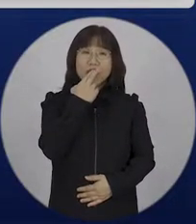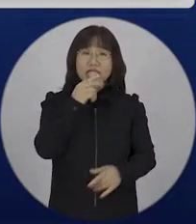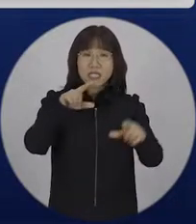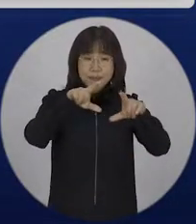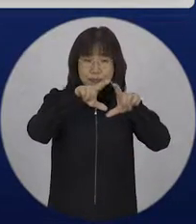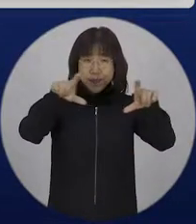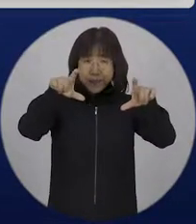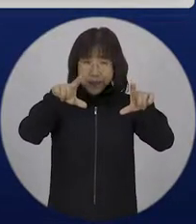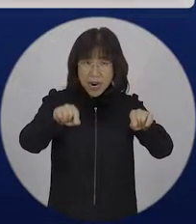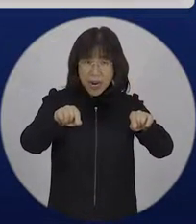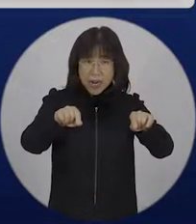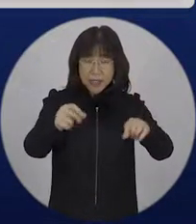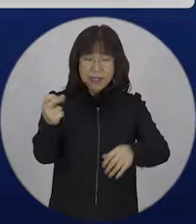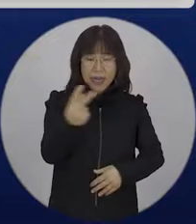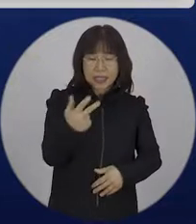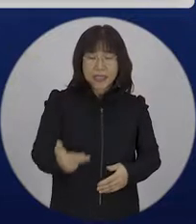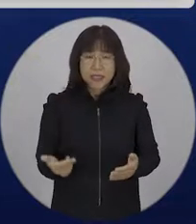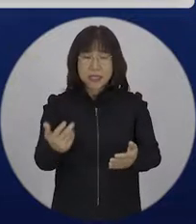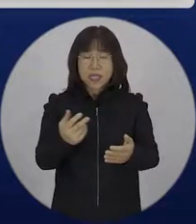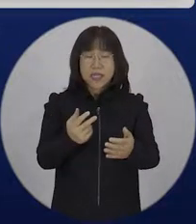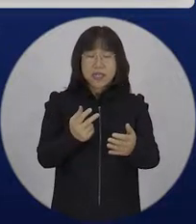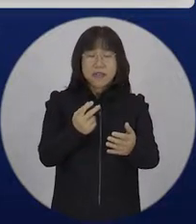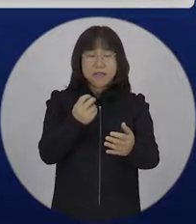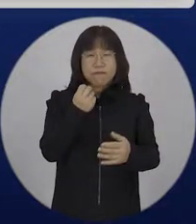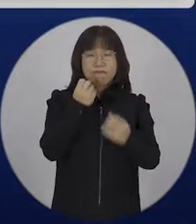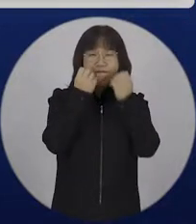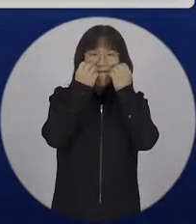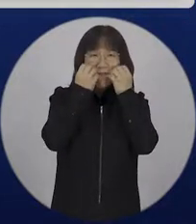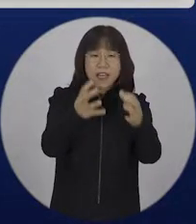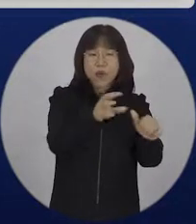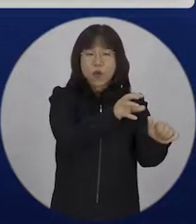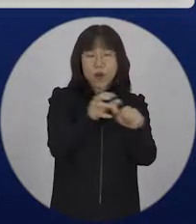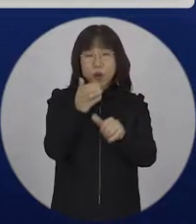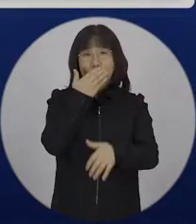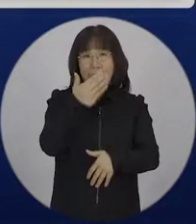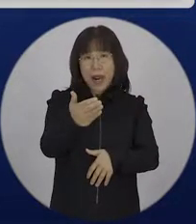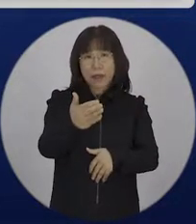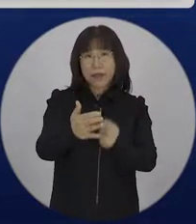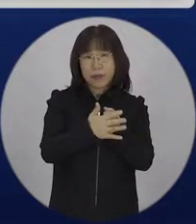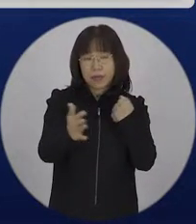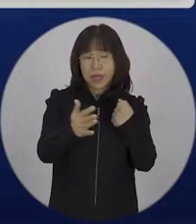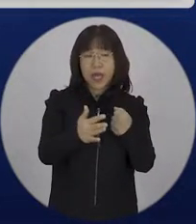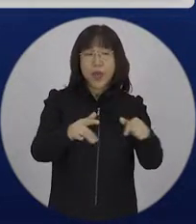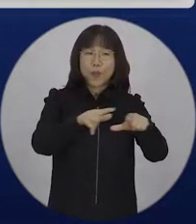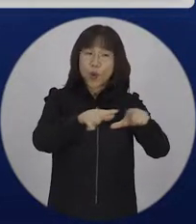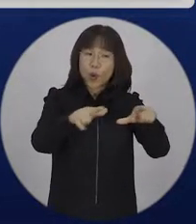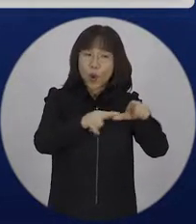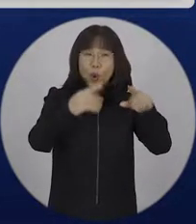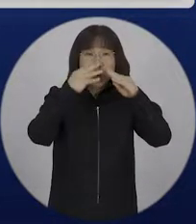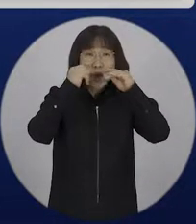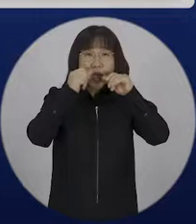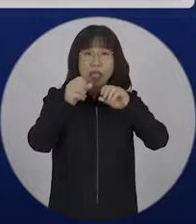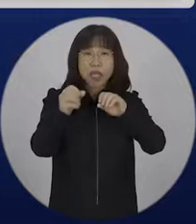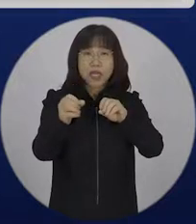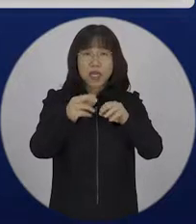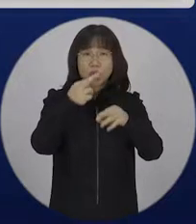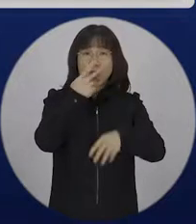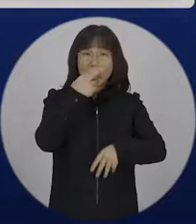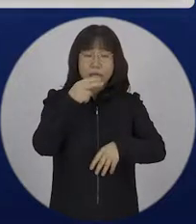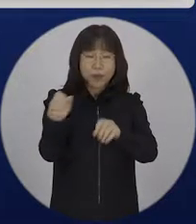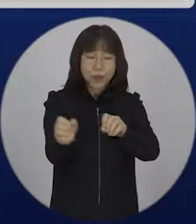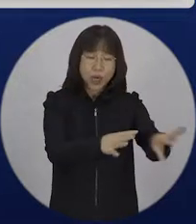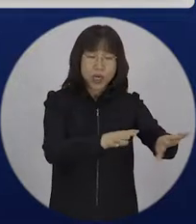종이팩은 재활용을 거쳐 고품질의 생활용품으로 재탄생할 수 있는 만큼 일반 폐지와 분리배출해야 하지만